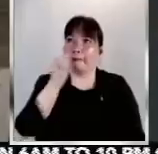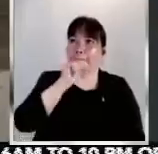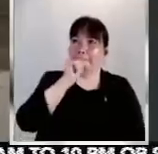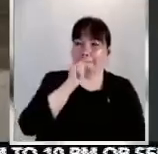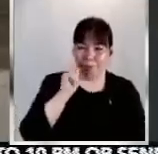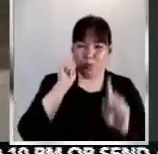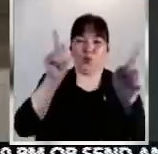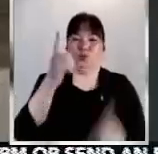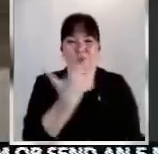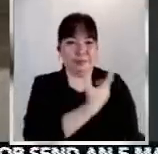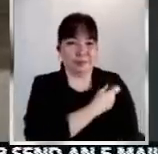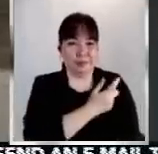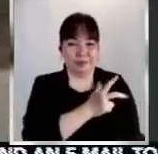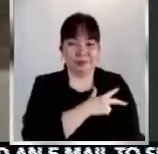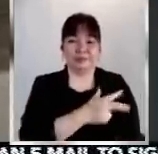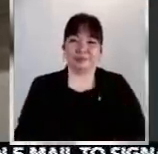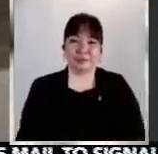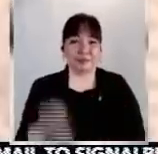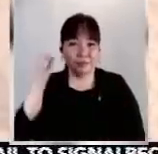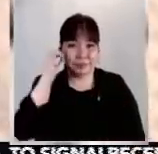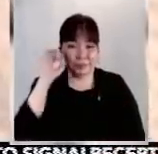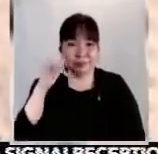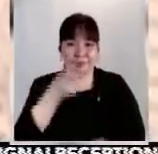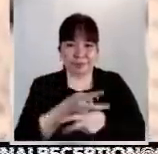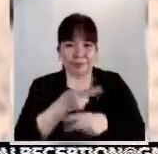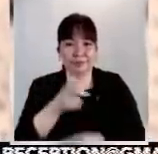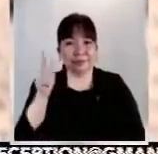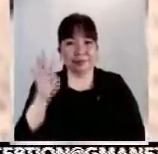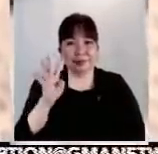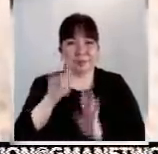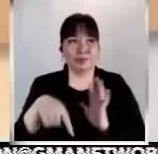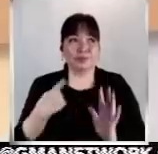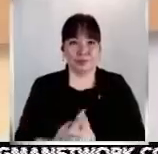magpabakuna. Oscar Oida, Nakatutok, 24 oras.